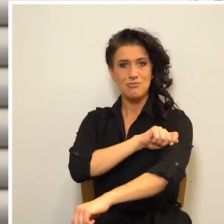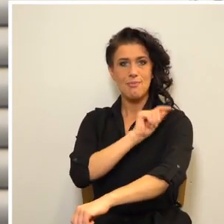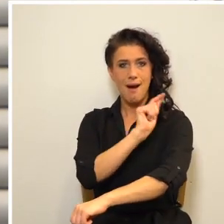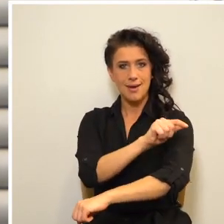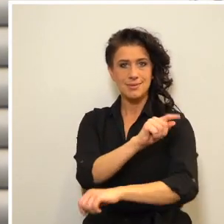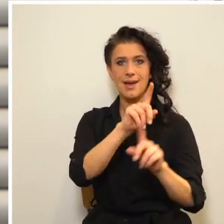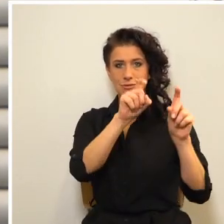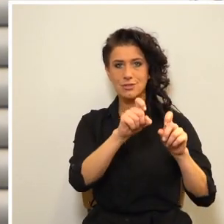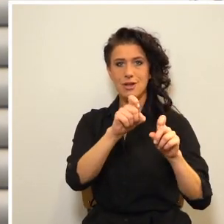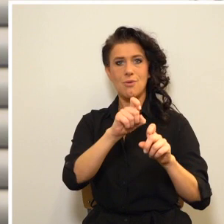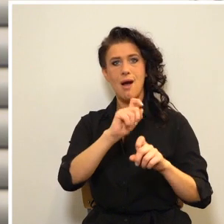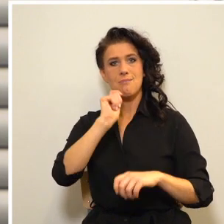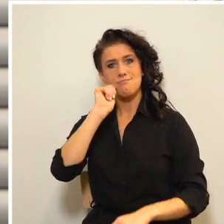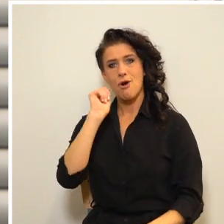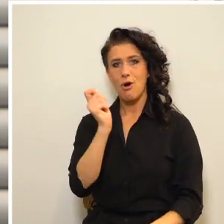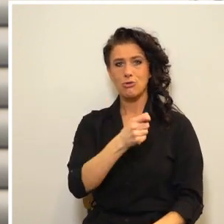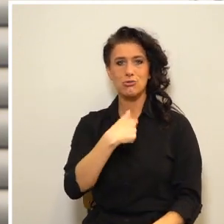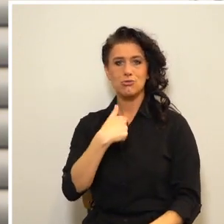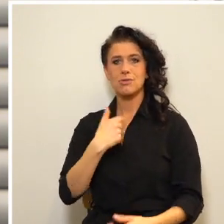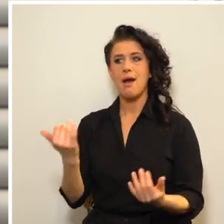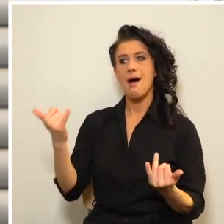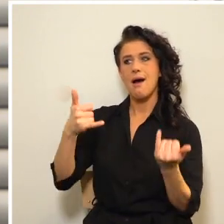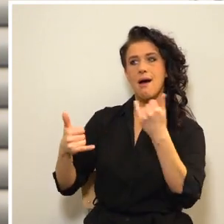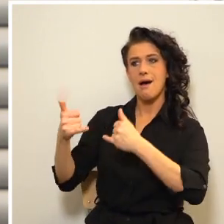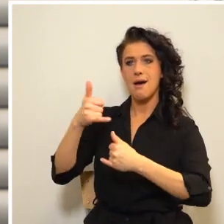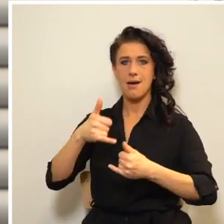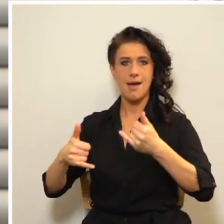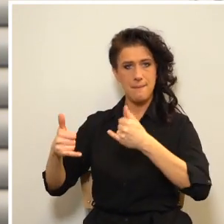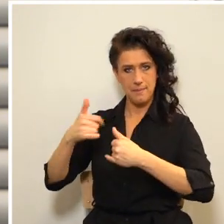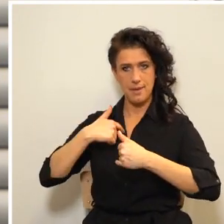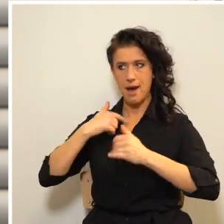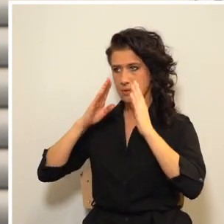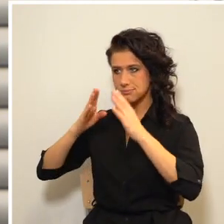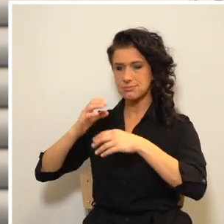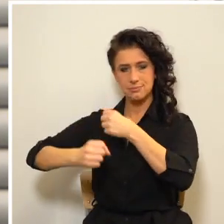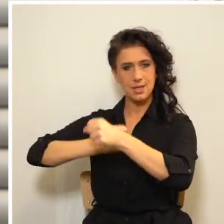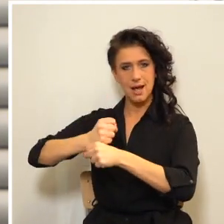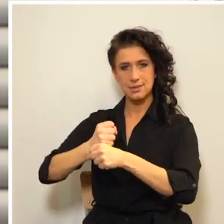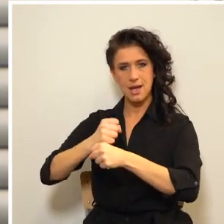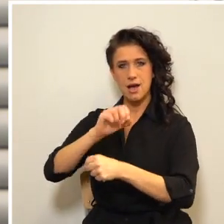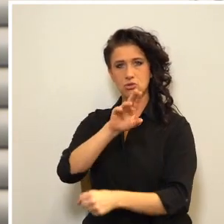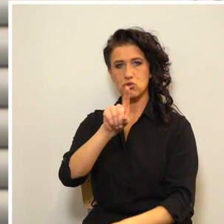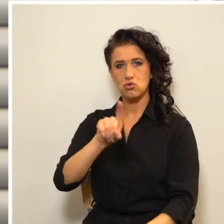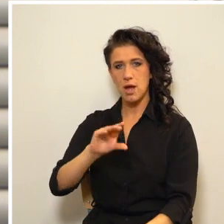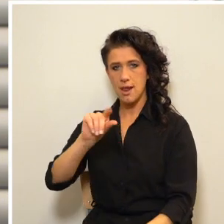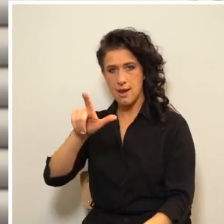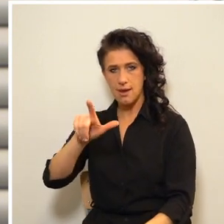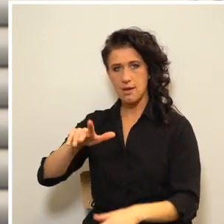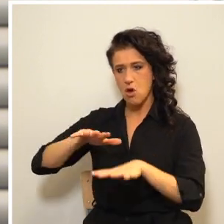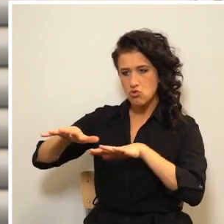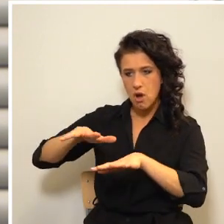zresztą zaczęła się moja przygoda bo jako Chemik pracowałem z hydrą żelami Czyli takimi bardzo biokompatybilny i